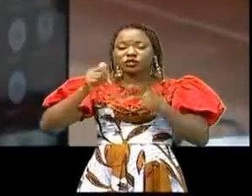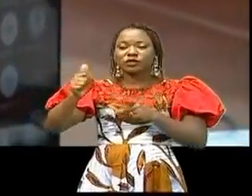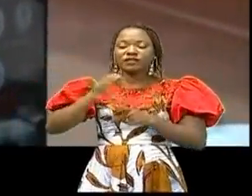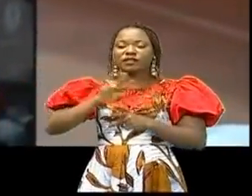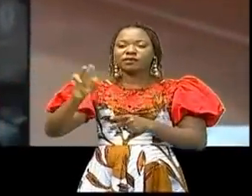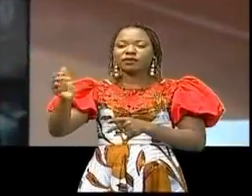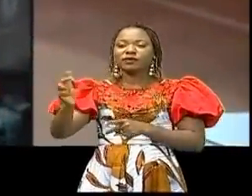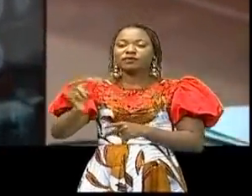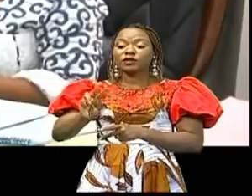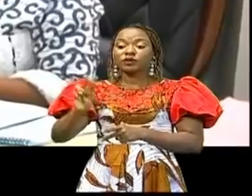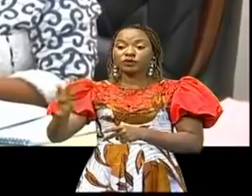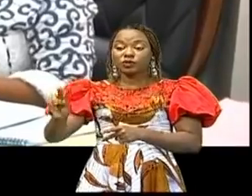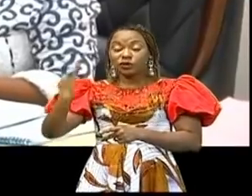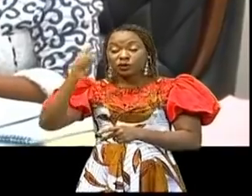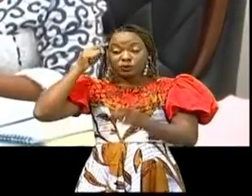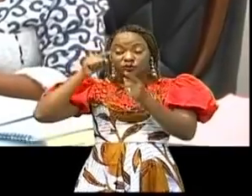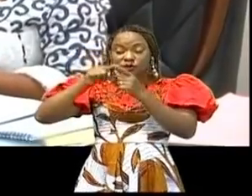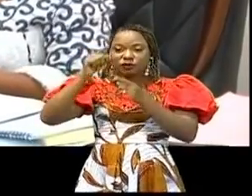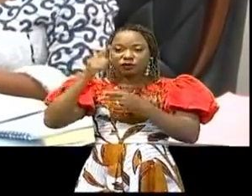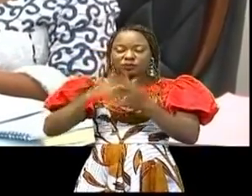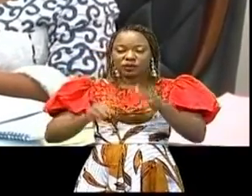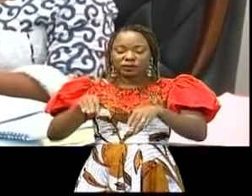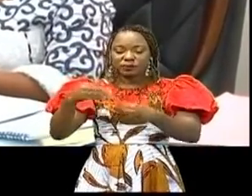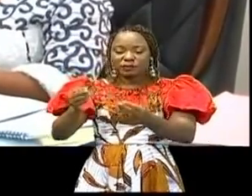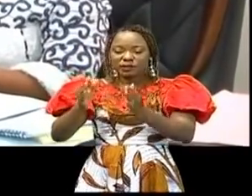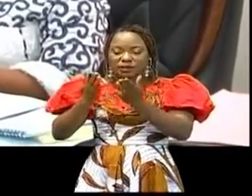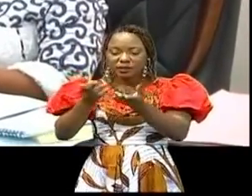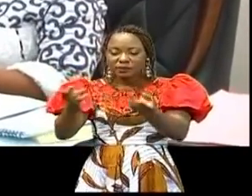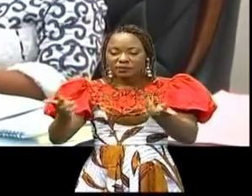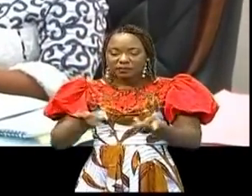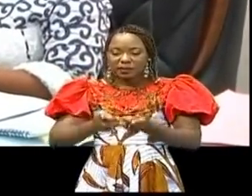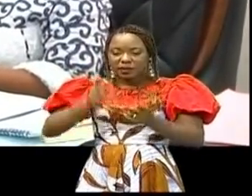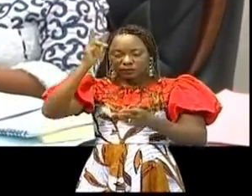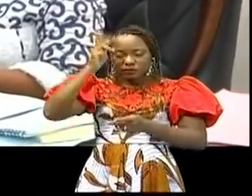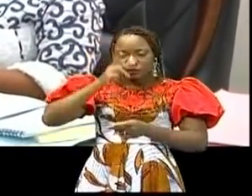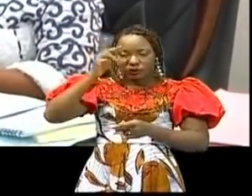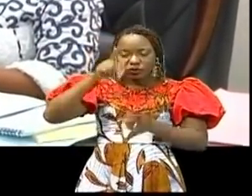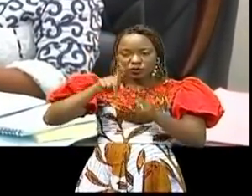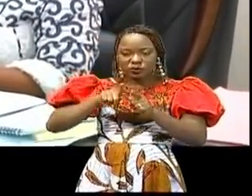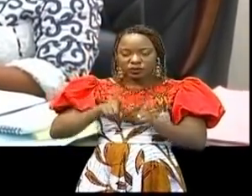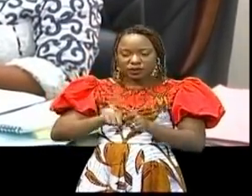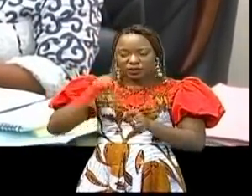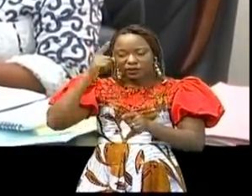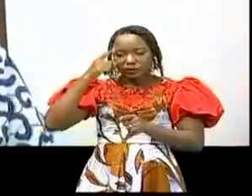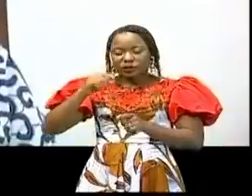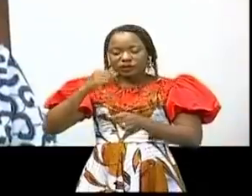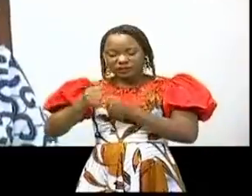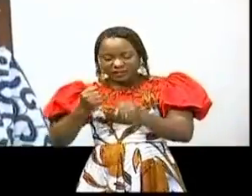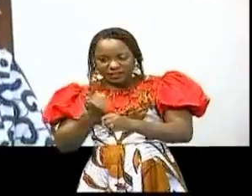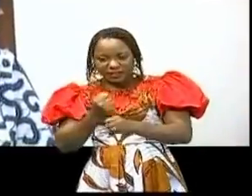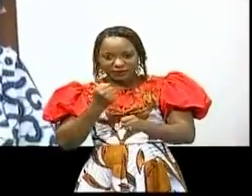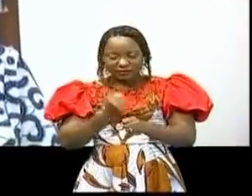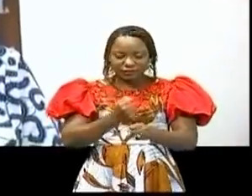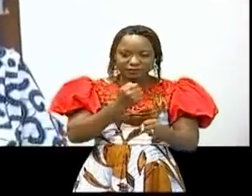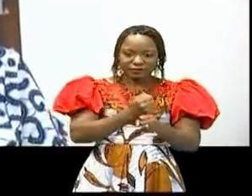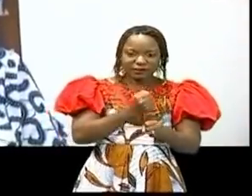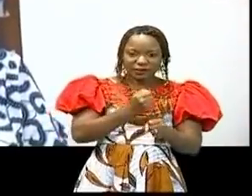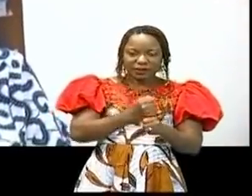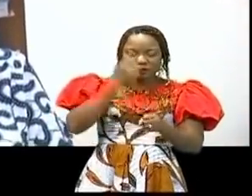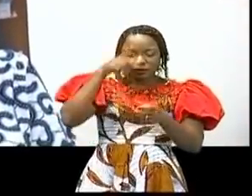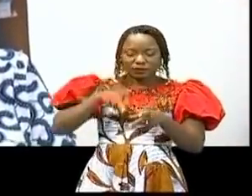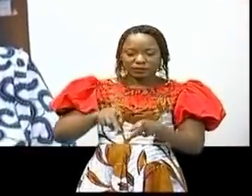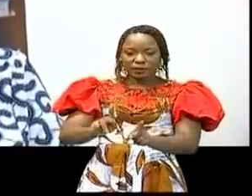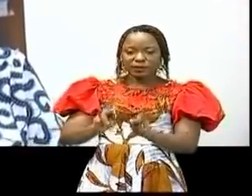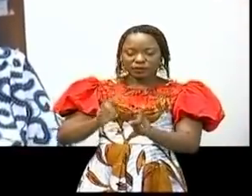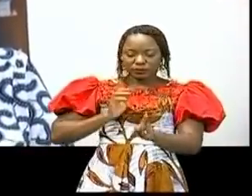une série d'actions avec pour objectif de mettre en place le cadrage politique, institutionnel et opérationnel requis, pouvant permettre